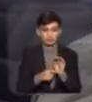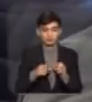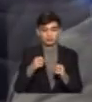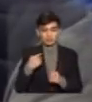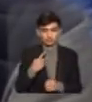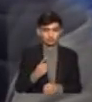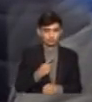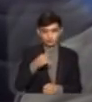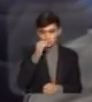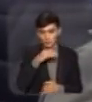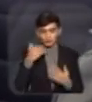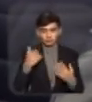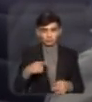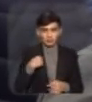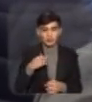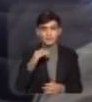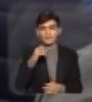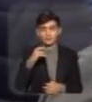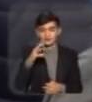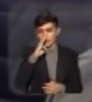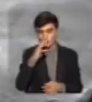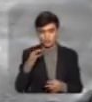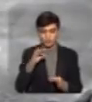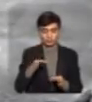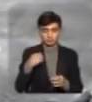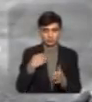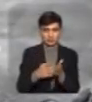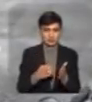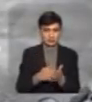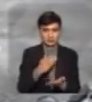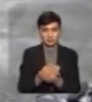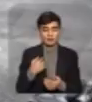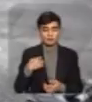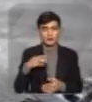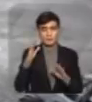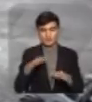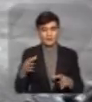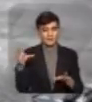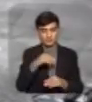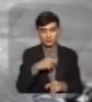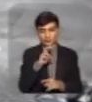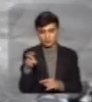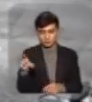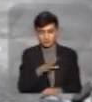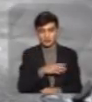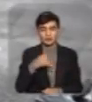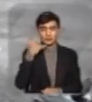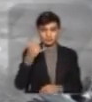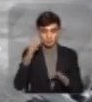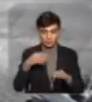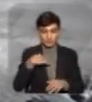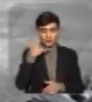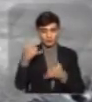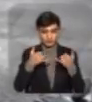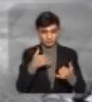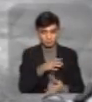Никак. Шынымды айтсам, менің финансым не позволяет оған мысалы. Біз барлық жерге бардық, хабарласатын жерлерге хабарластық.